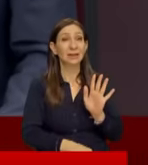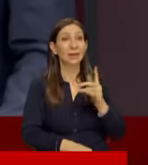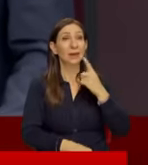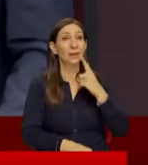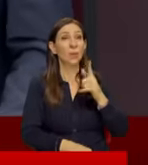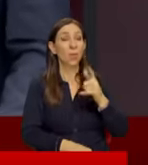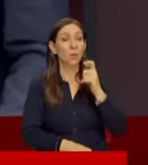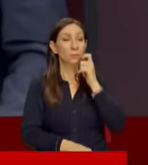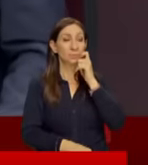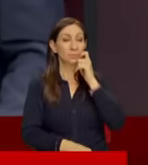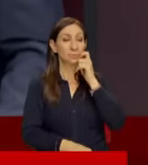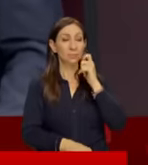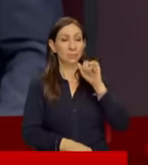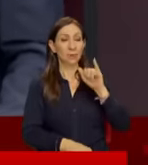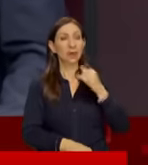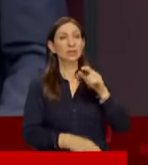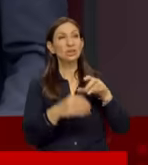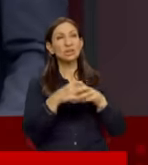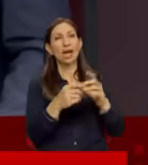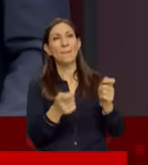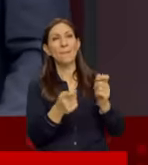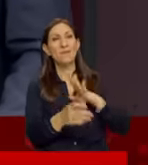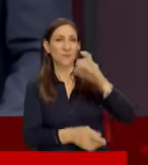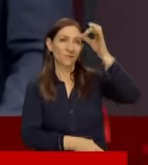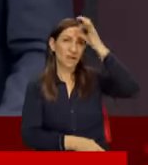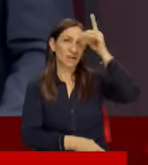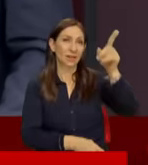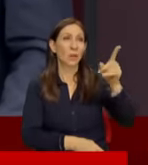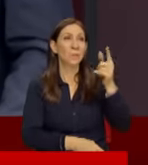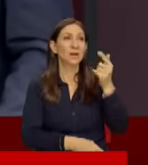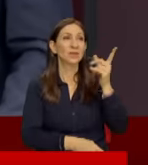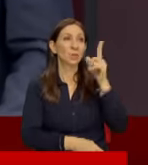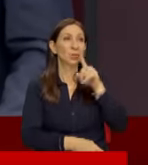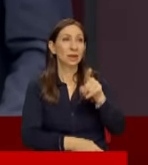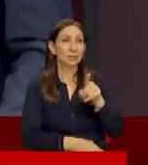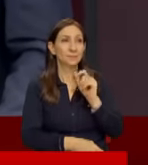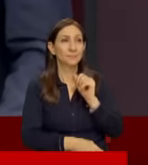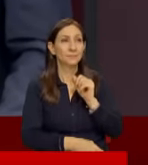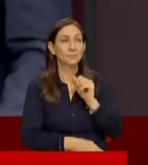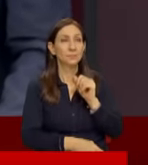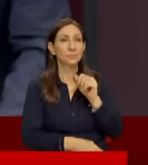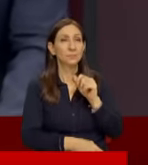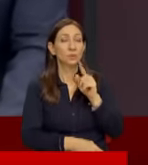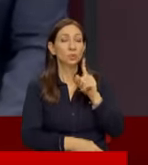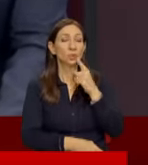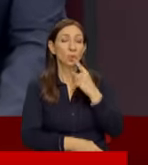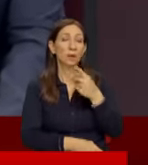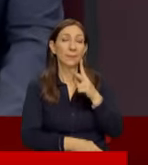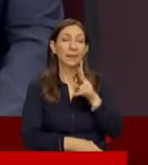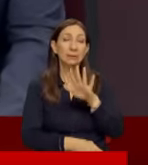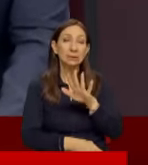ki o muhafazakar doku hala kırılamamış Fatih'te. Biraz ondan kaynaklanıyor. Şu belki söylenebilir